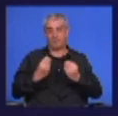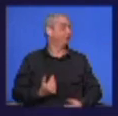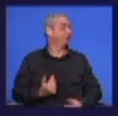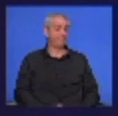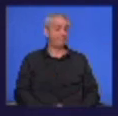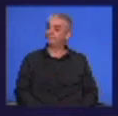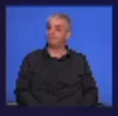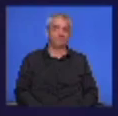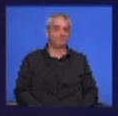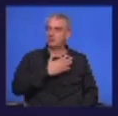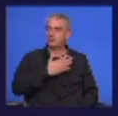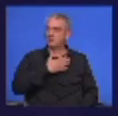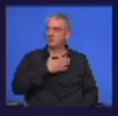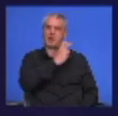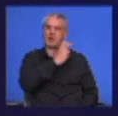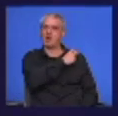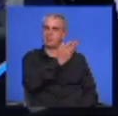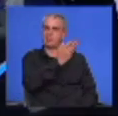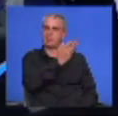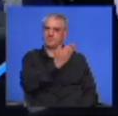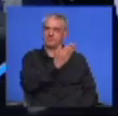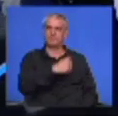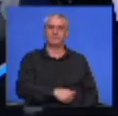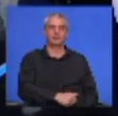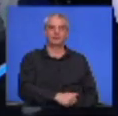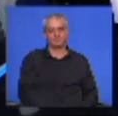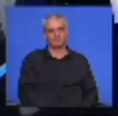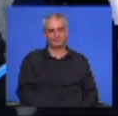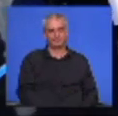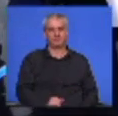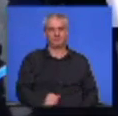רצית לדבר על הגנרלים מאחורי הקלעים. תראי,